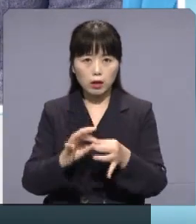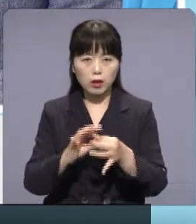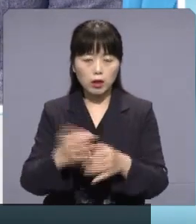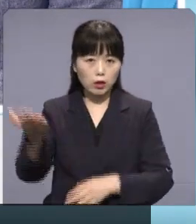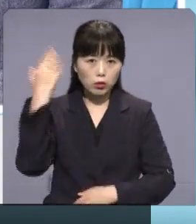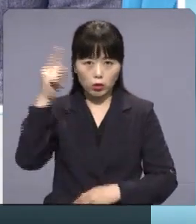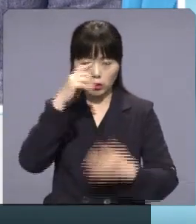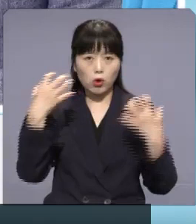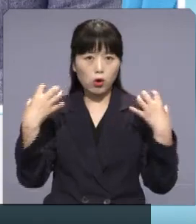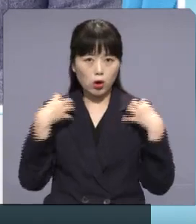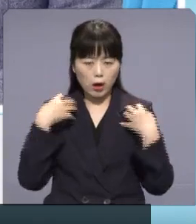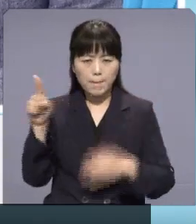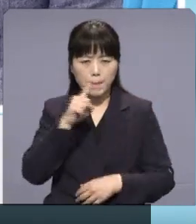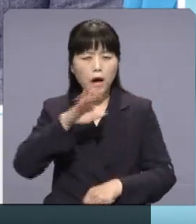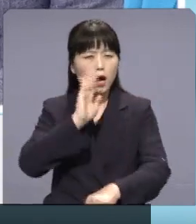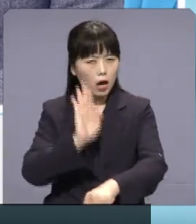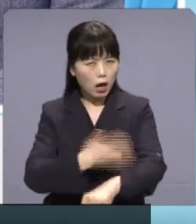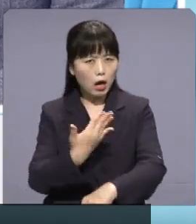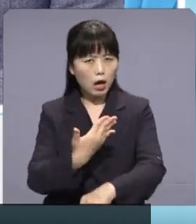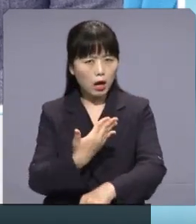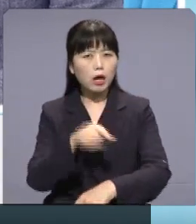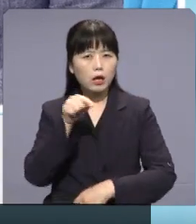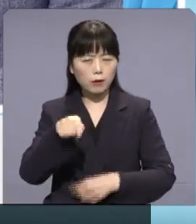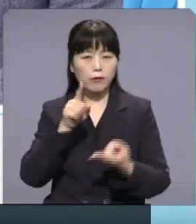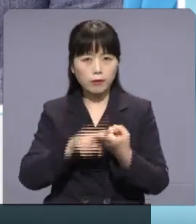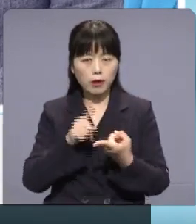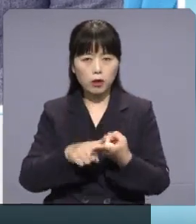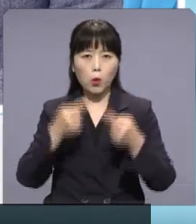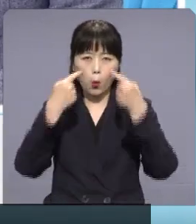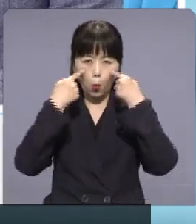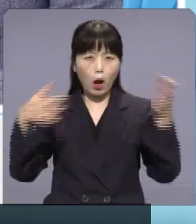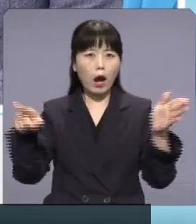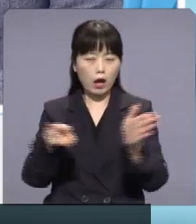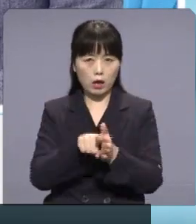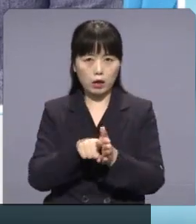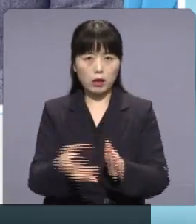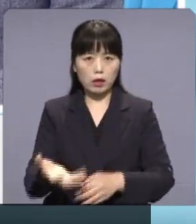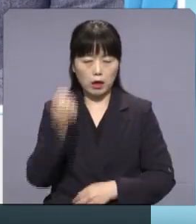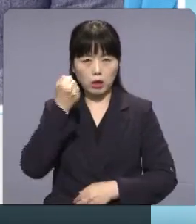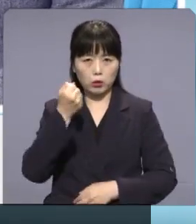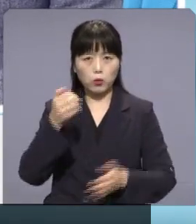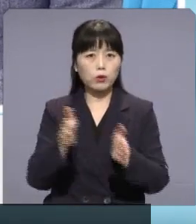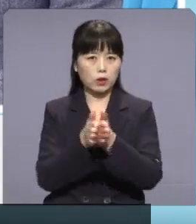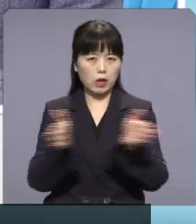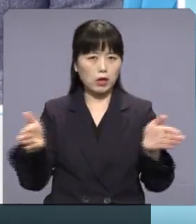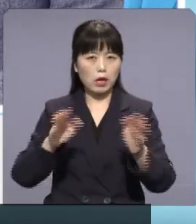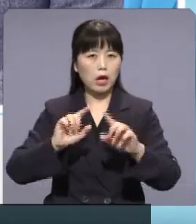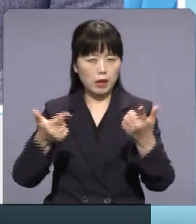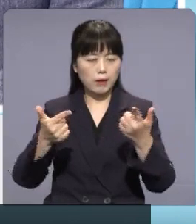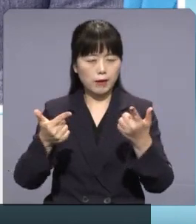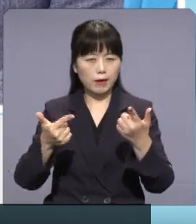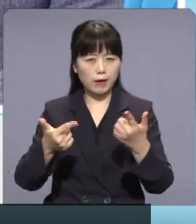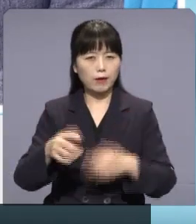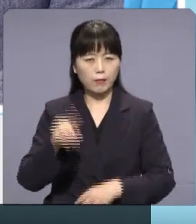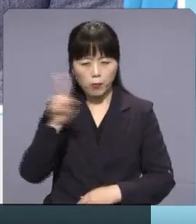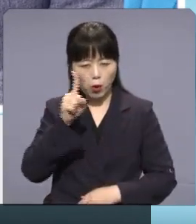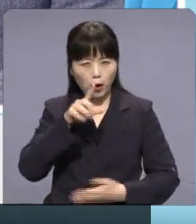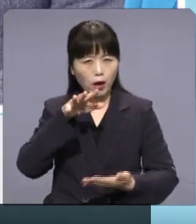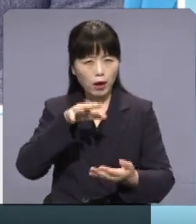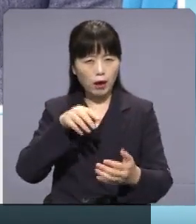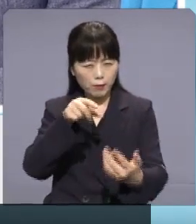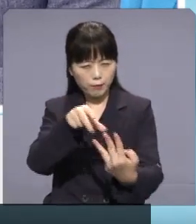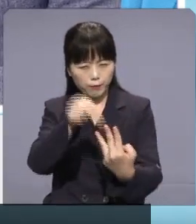전 정권이 뭔가를 잘못했다라는 것을 확신을 하고 시작하는 것이 아닌가라는 좀 생각이 듭니다. 무언가를 잡아내고 있다,